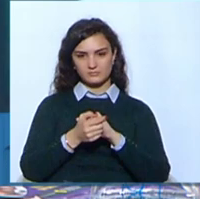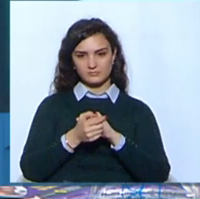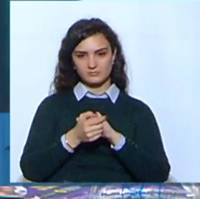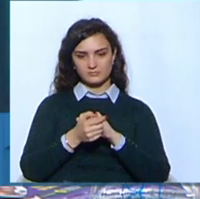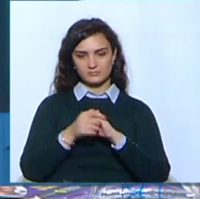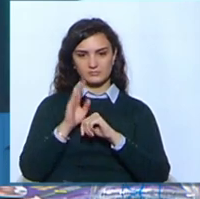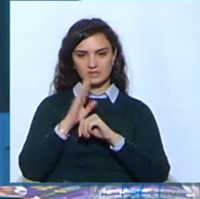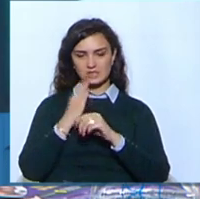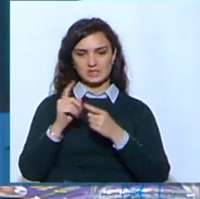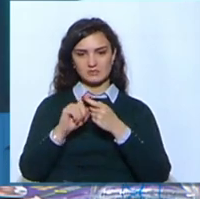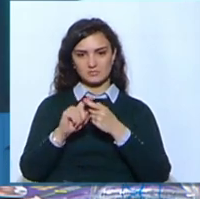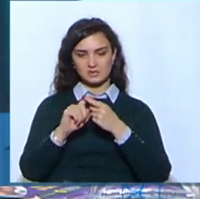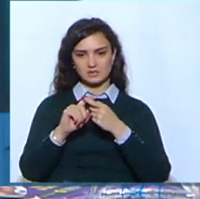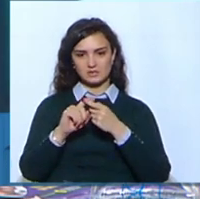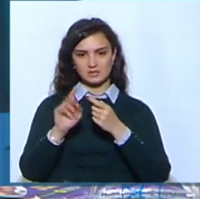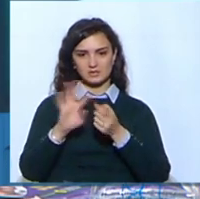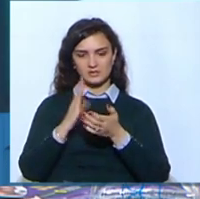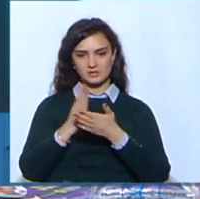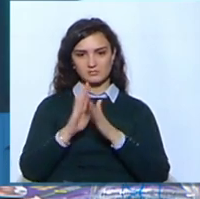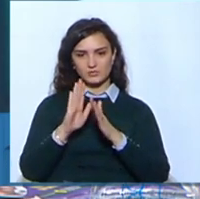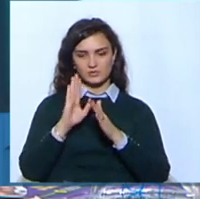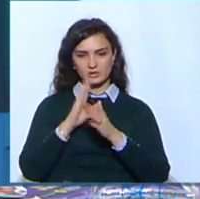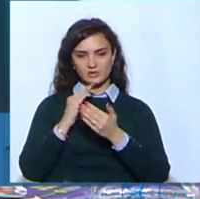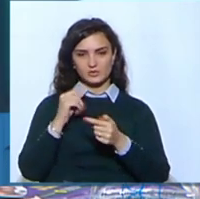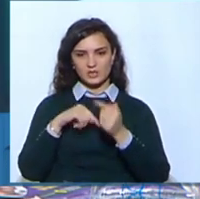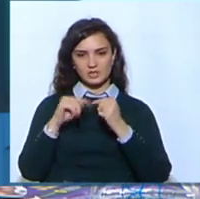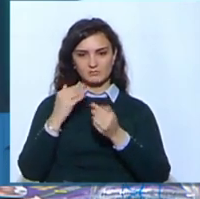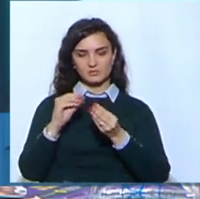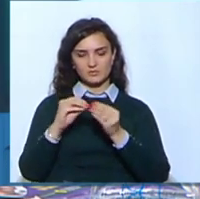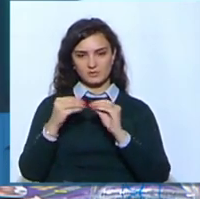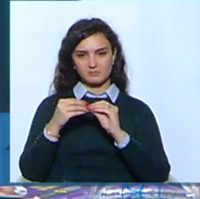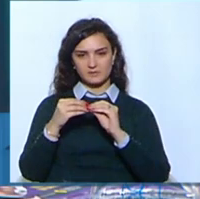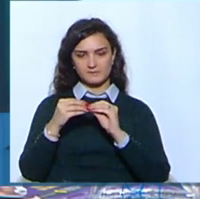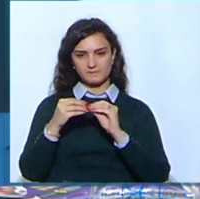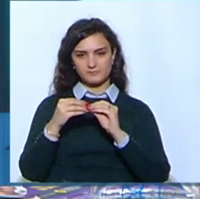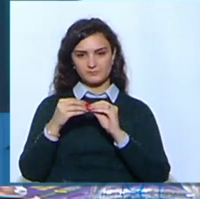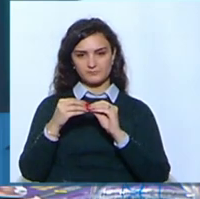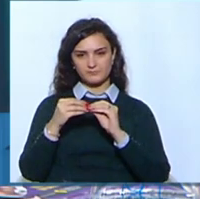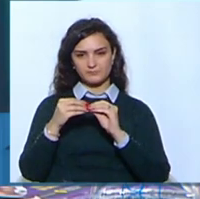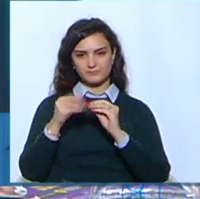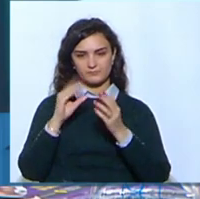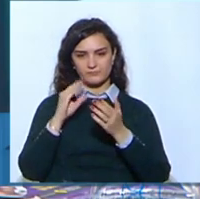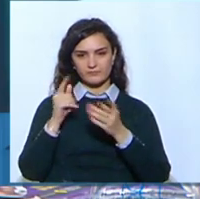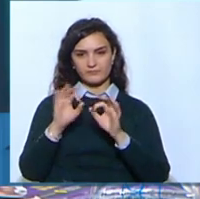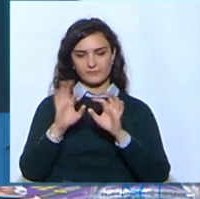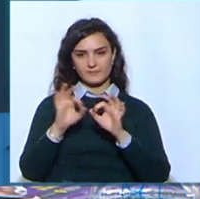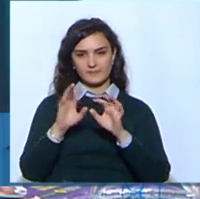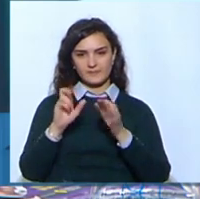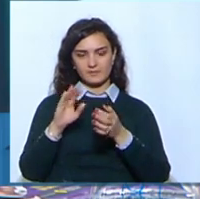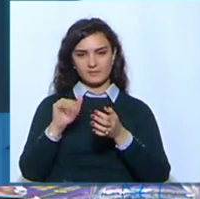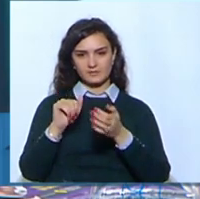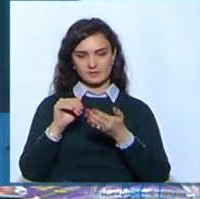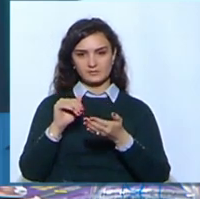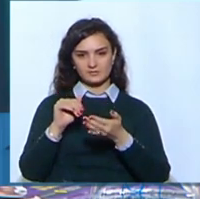რომ დედის ინფექცია არ არის მხოლოდ დედის ორგანიზმის პრობლემა. მით უმეტეს, როდესაც თქვენ ხაზი გავსვით ბეტა